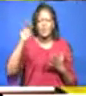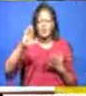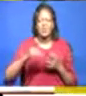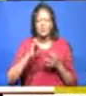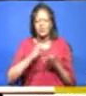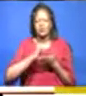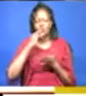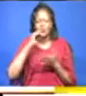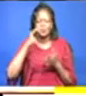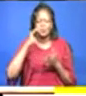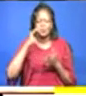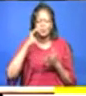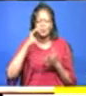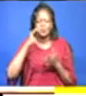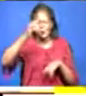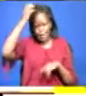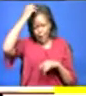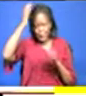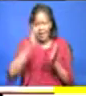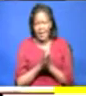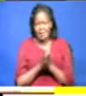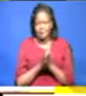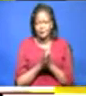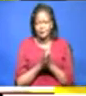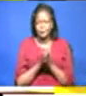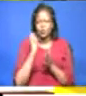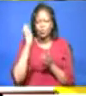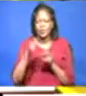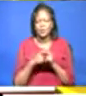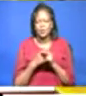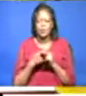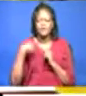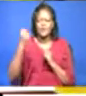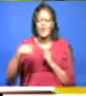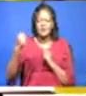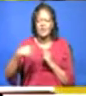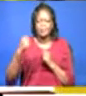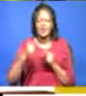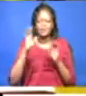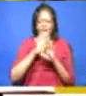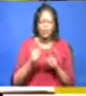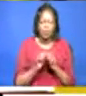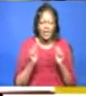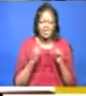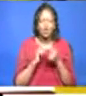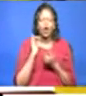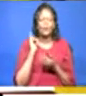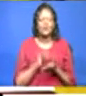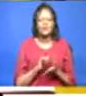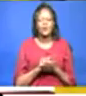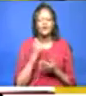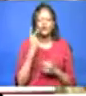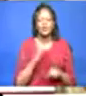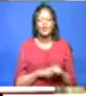to come to Lamu. And we will start with a monthly rotation, and then if everything goes well, then hopefully we'll have two rotations